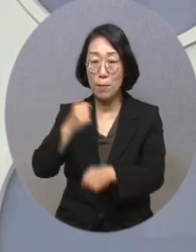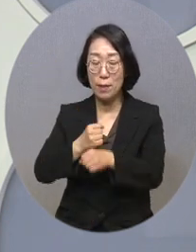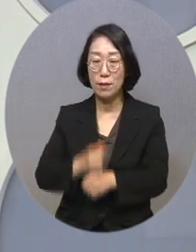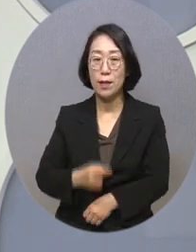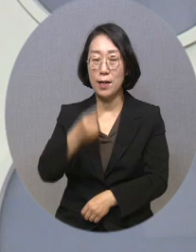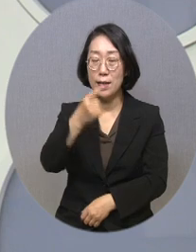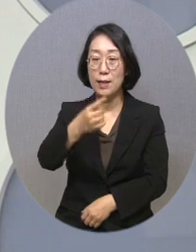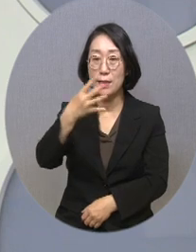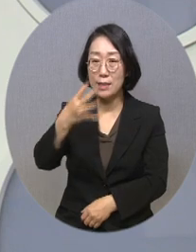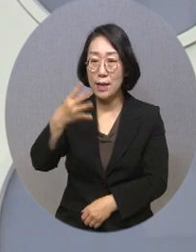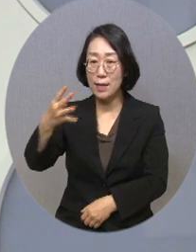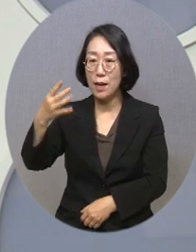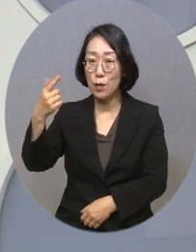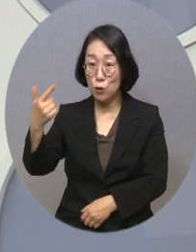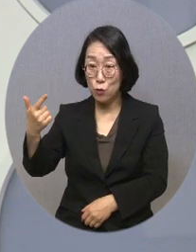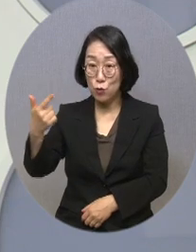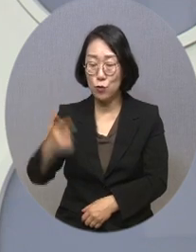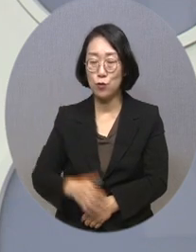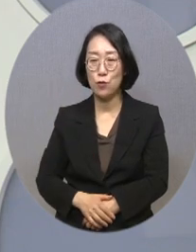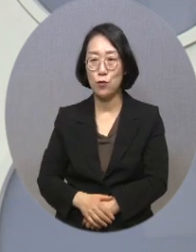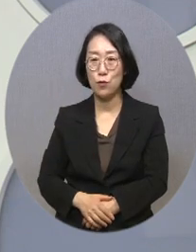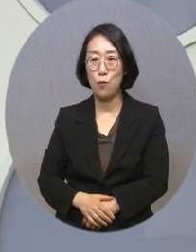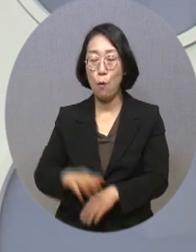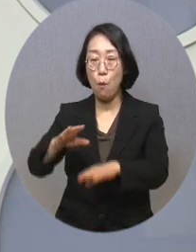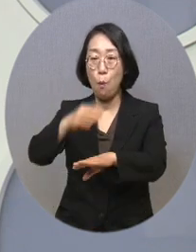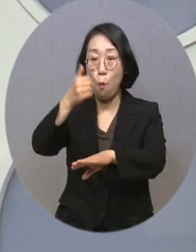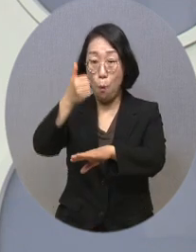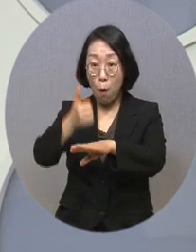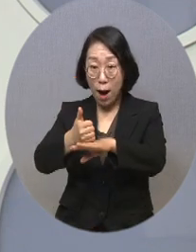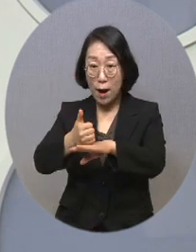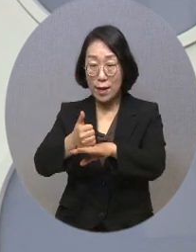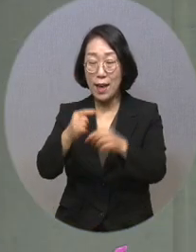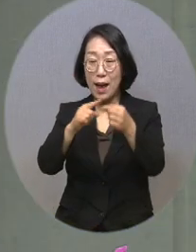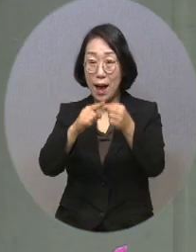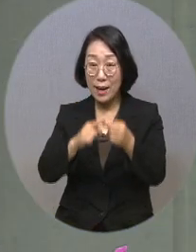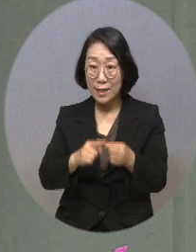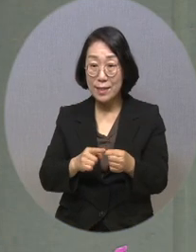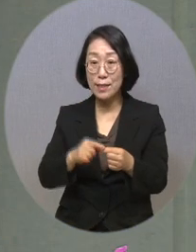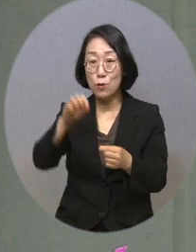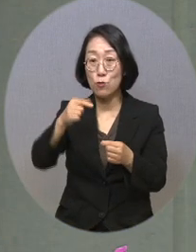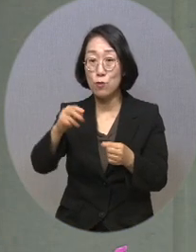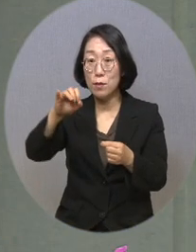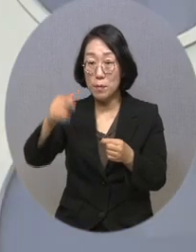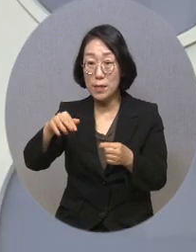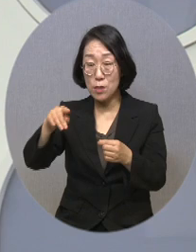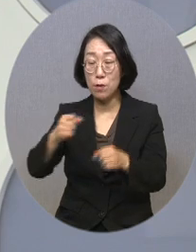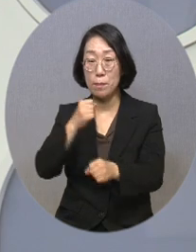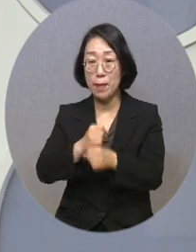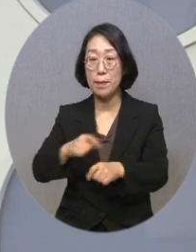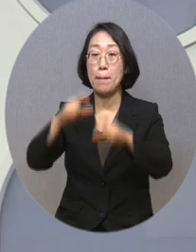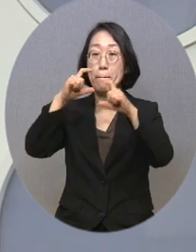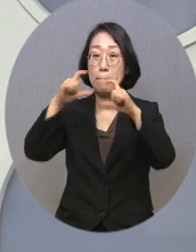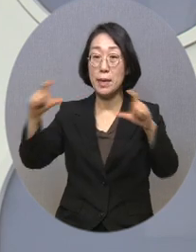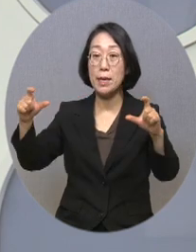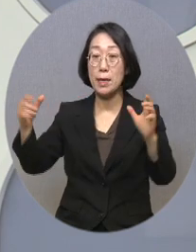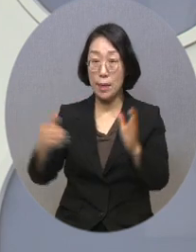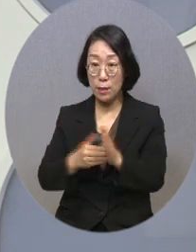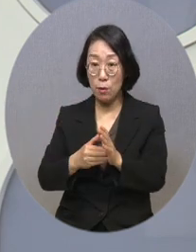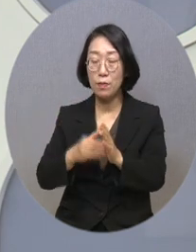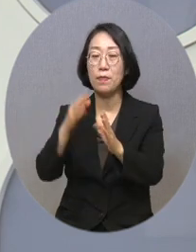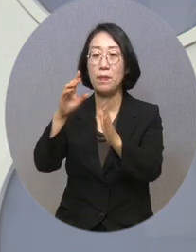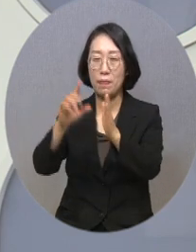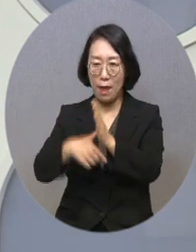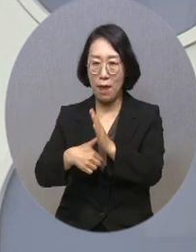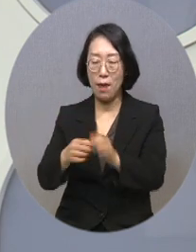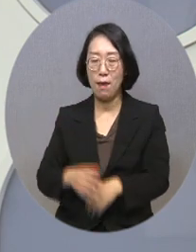1446이라고 하는 뮤지컬인데 네. 1446은 세종대왕께서 훈민정음을 반포한 해이거든요. 네. 그래서 이 부분이 지금까지